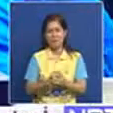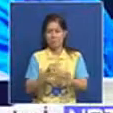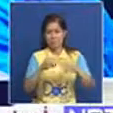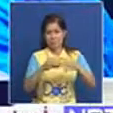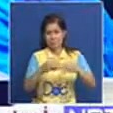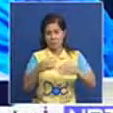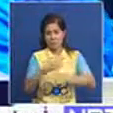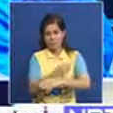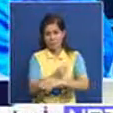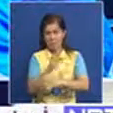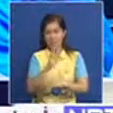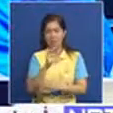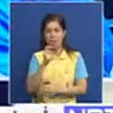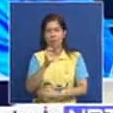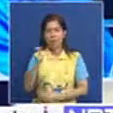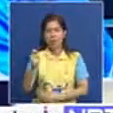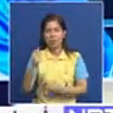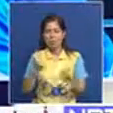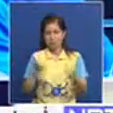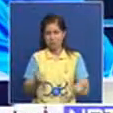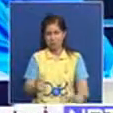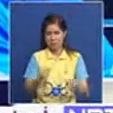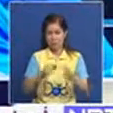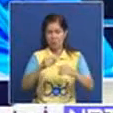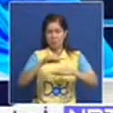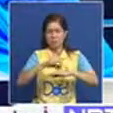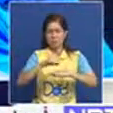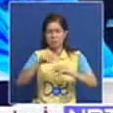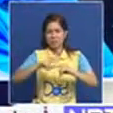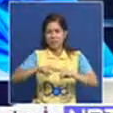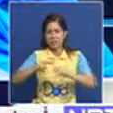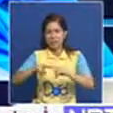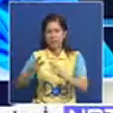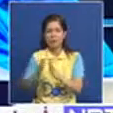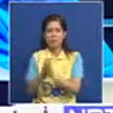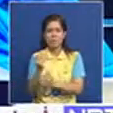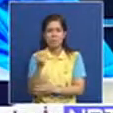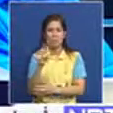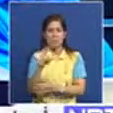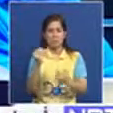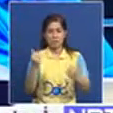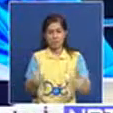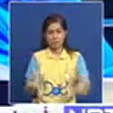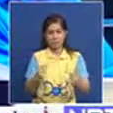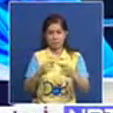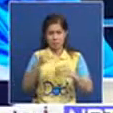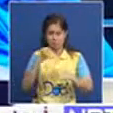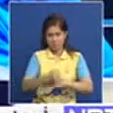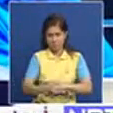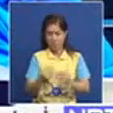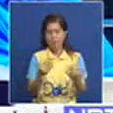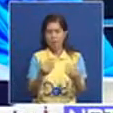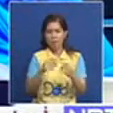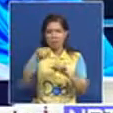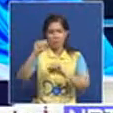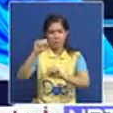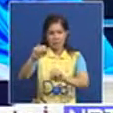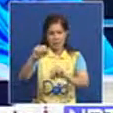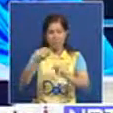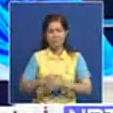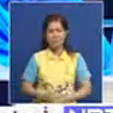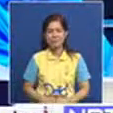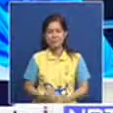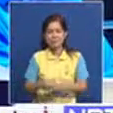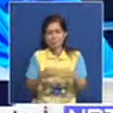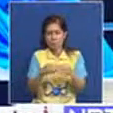จีได้มาตอนนี้12ที่นั่งต้องดูความคืบหน้ากันต่อไปนะครับซึ่งการเลือกตั้งที่จบไปแล้วตอนนี้รอเพียงแค่การประกาศผลการเลือกตั้งอยู่นะครับนักลงทุ